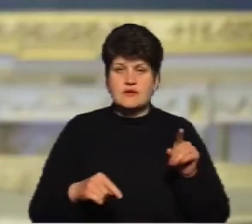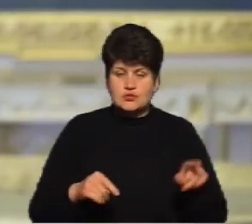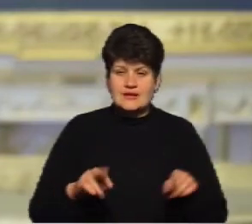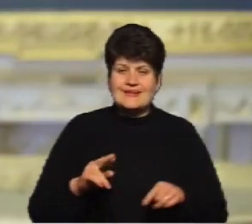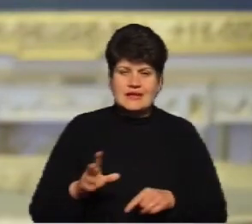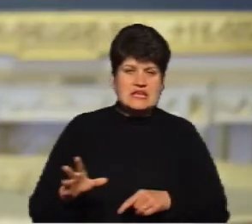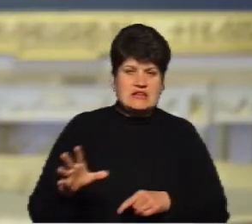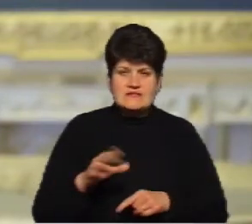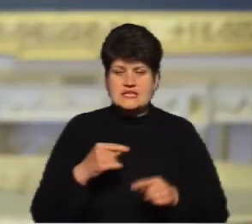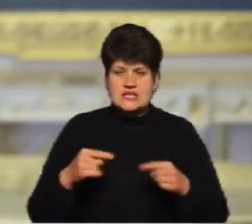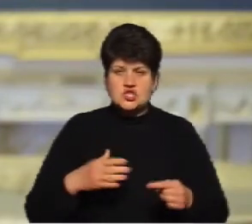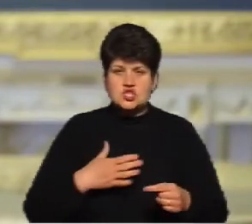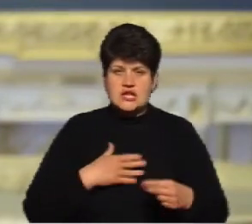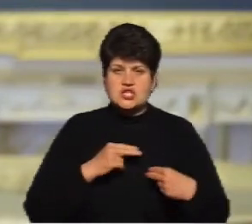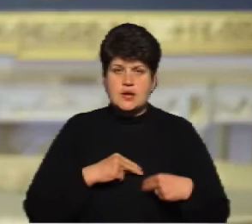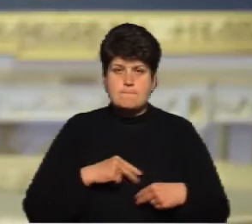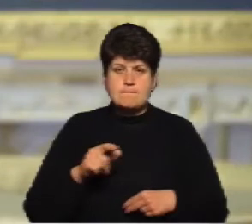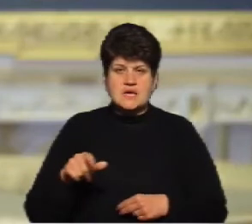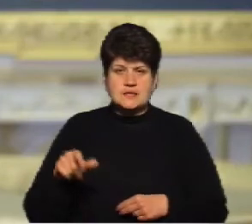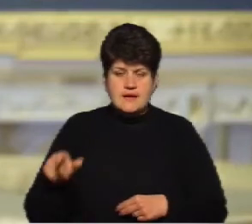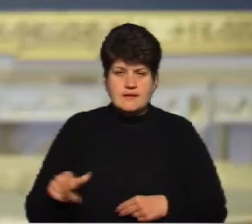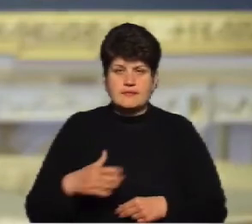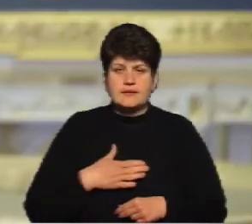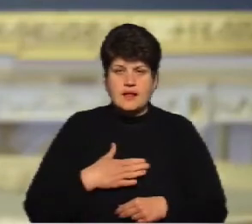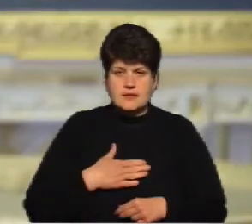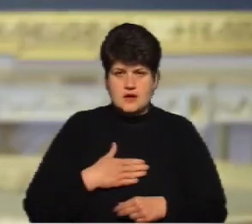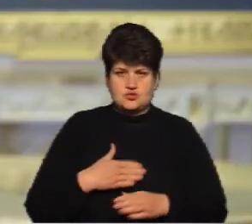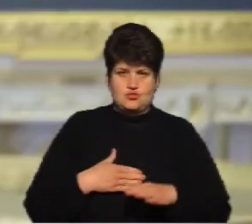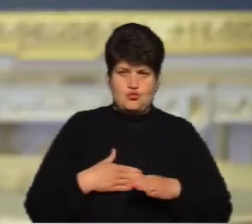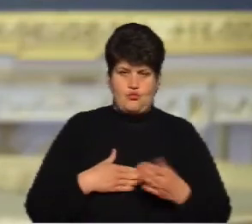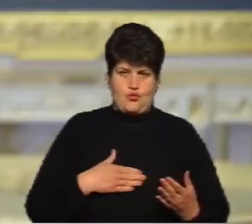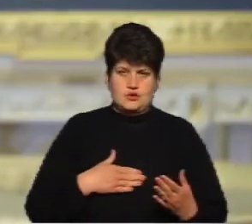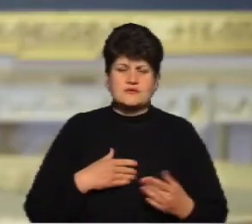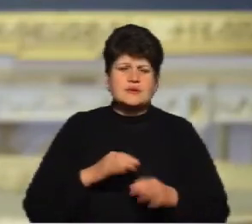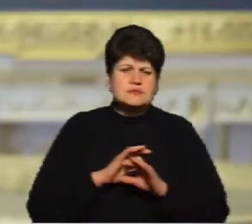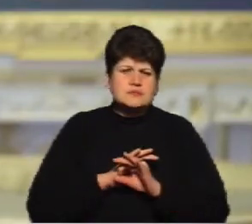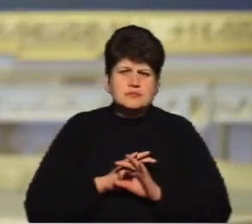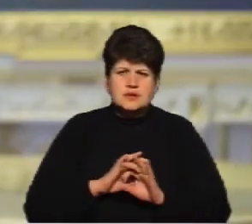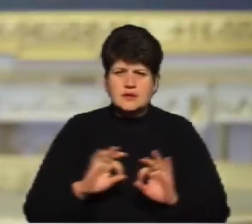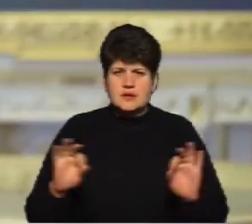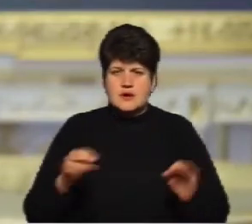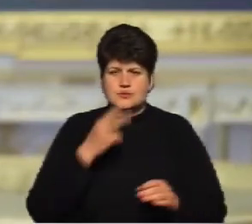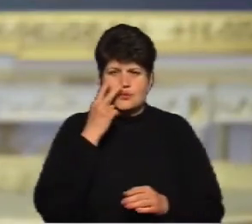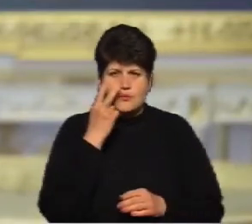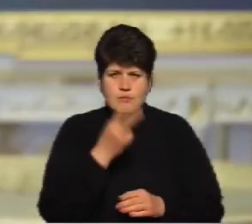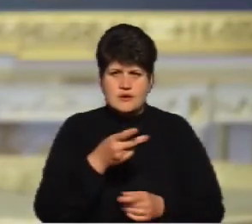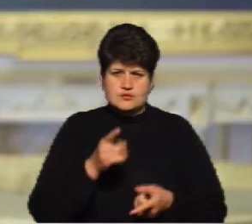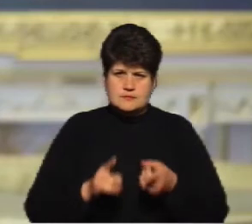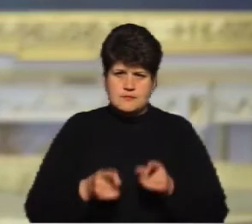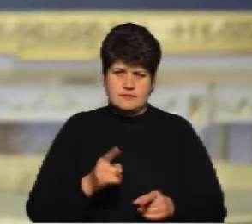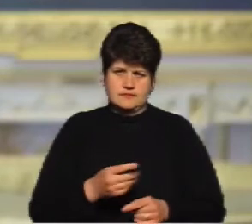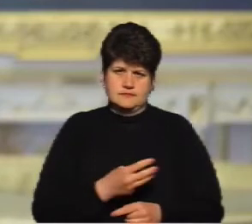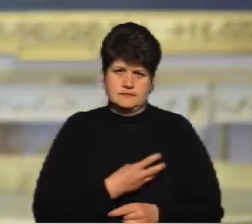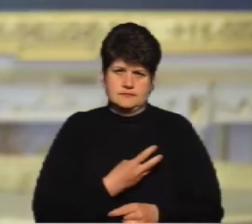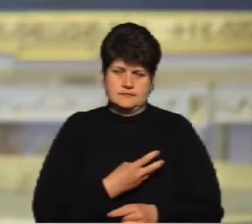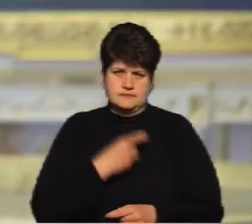інші наші партнери, на нашому боці. Вони прекрасно бачать справжні мотиви